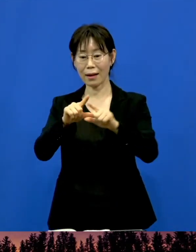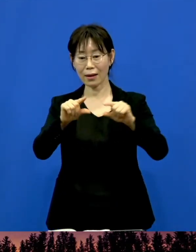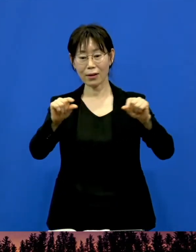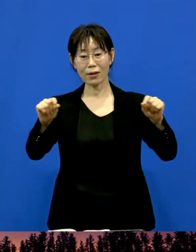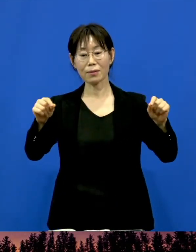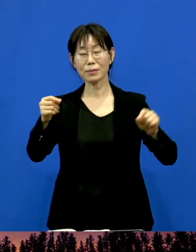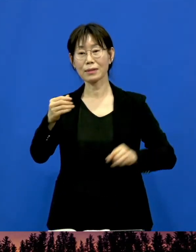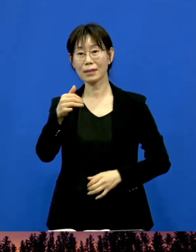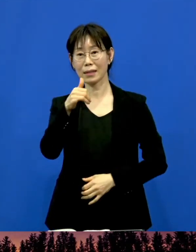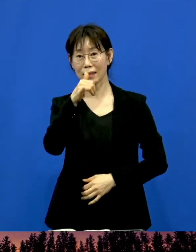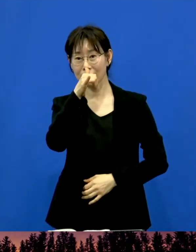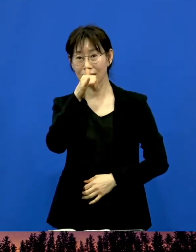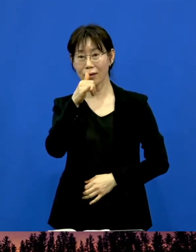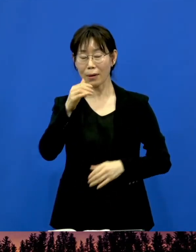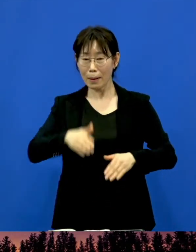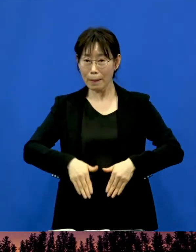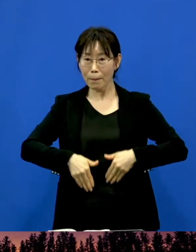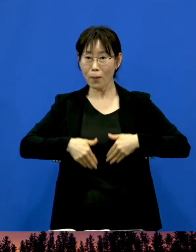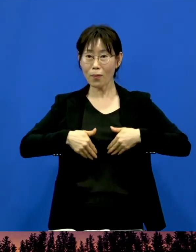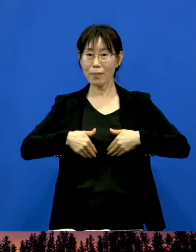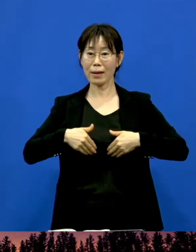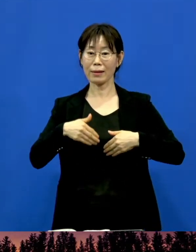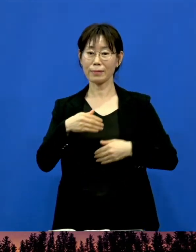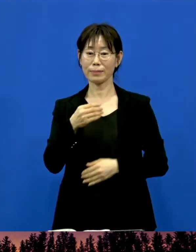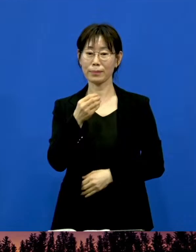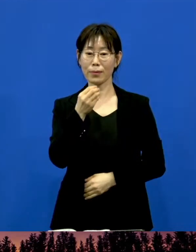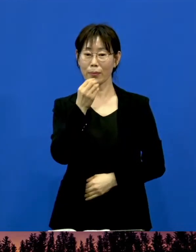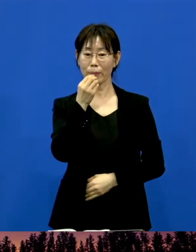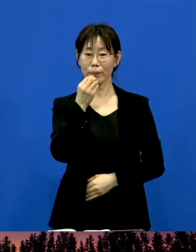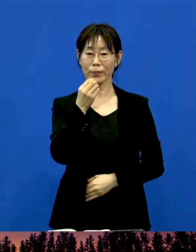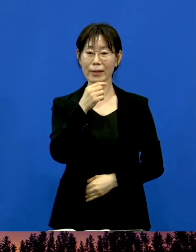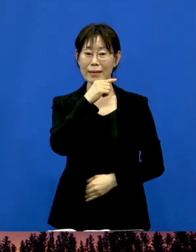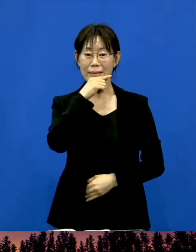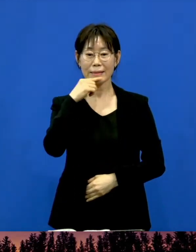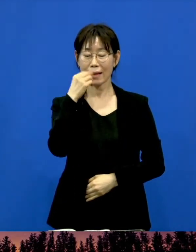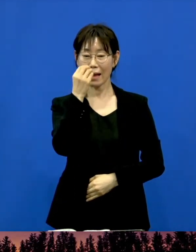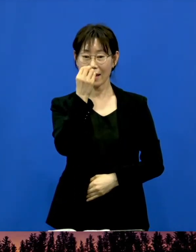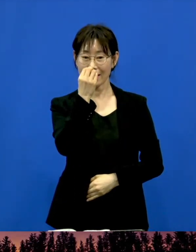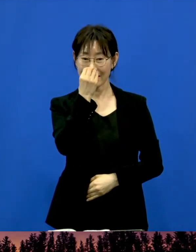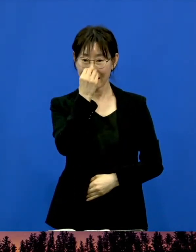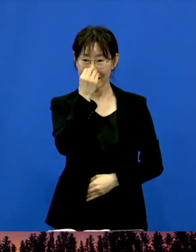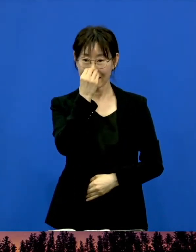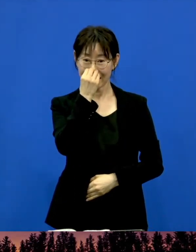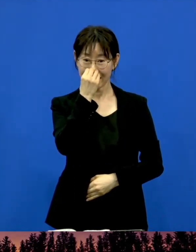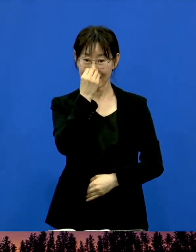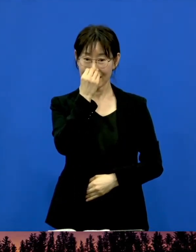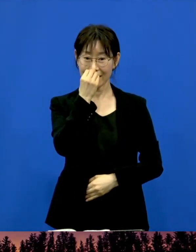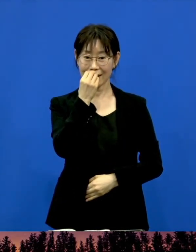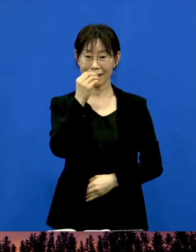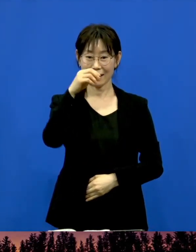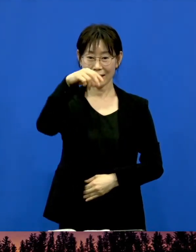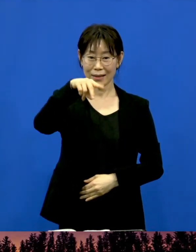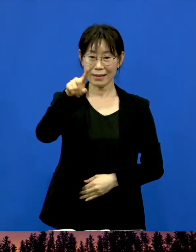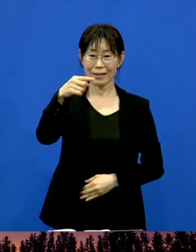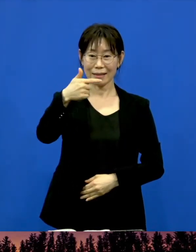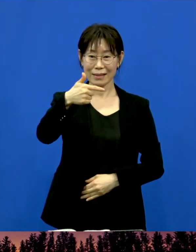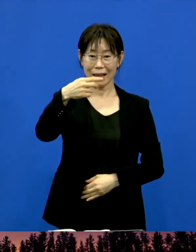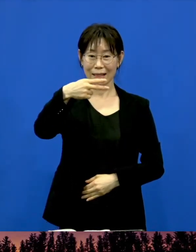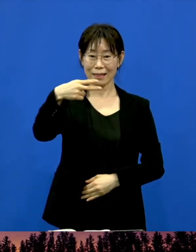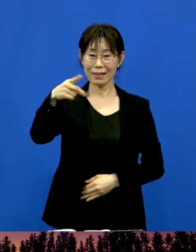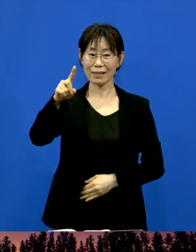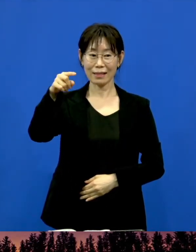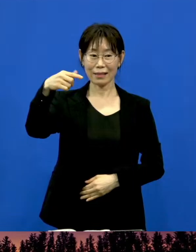오면 이제 그 산딸기 먹어야지, 이런 게 있었다. 근데 지금은 사계절, 포시절 모든 게 다 나와요. 없는 게